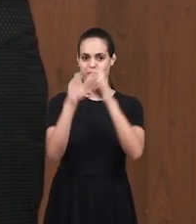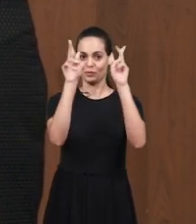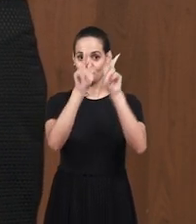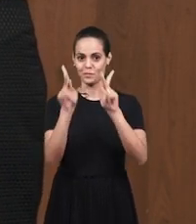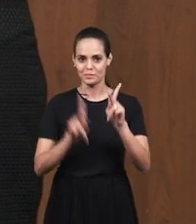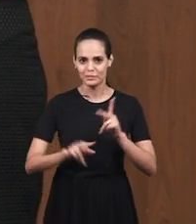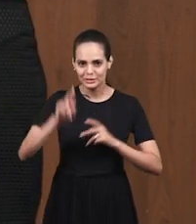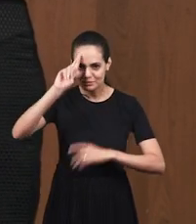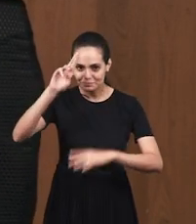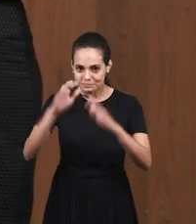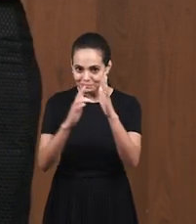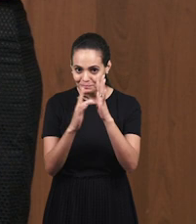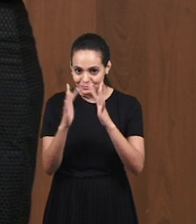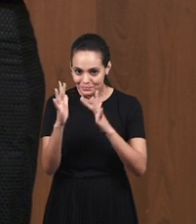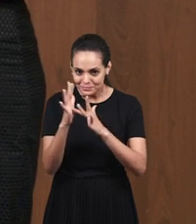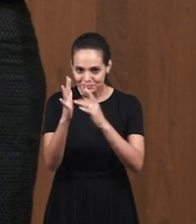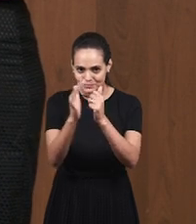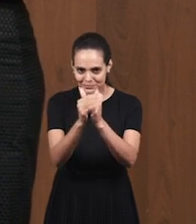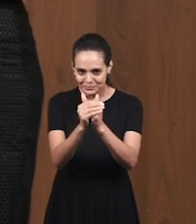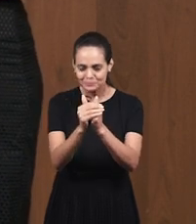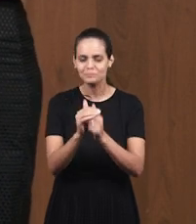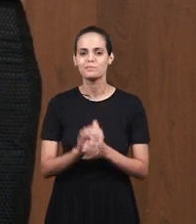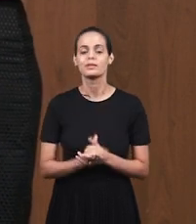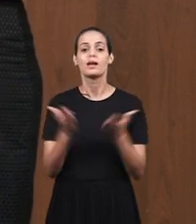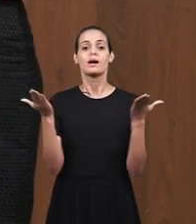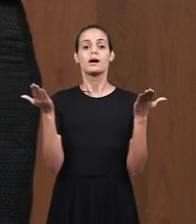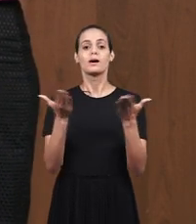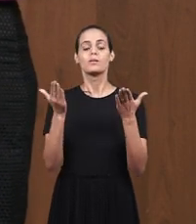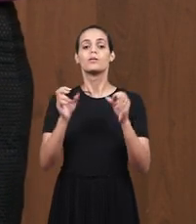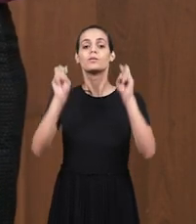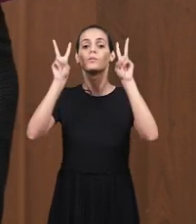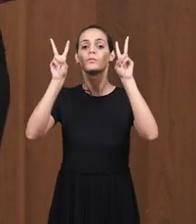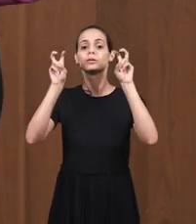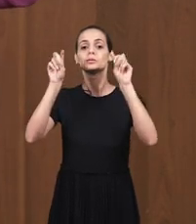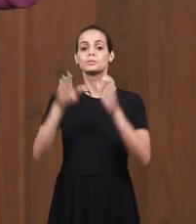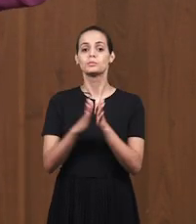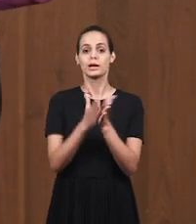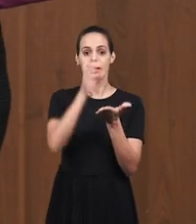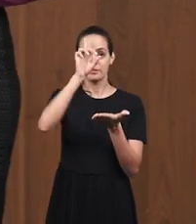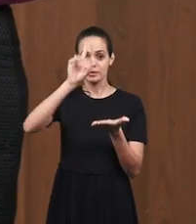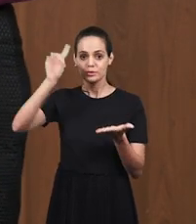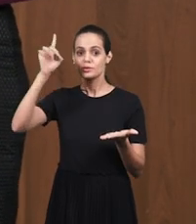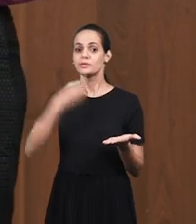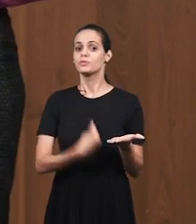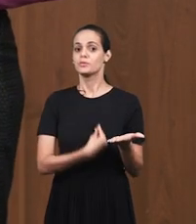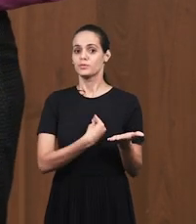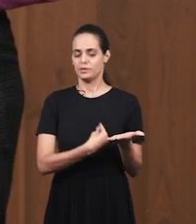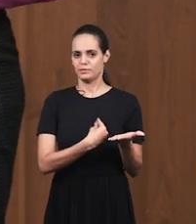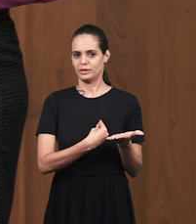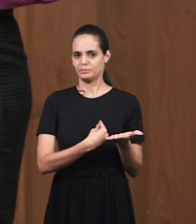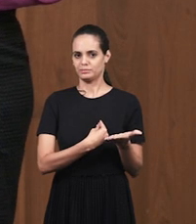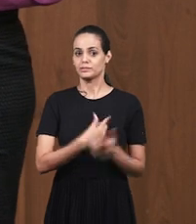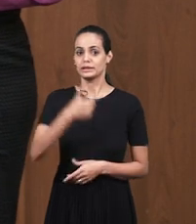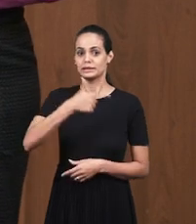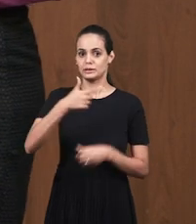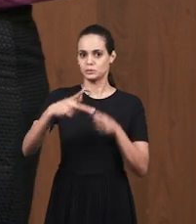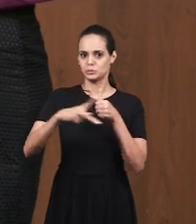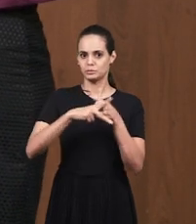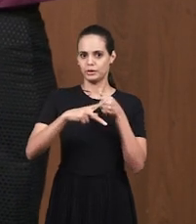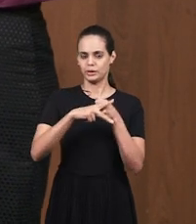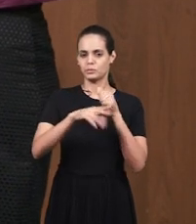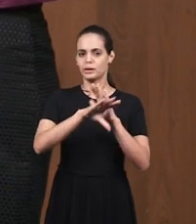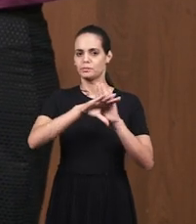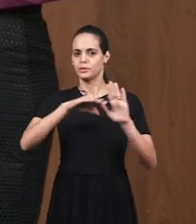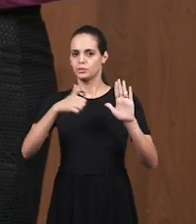нами миром Господа. Наше занятие сегодня о живым словом. И текст на второе послание